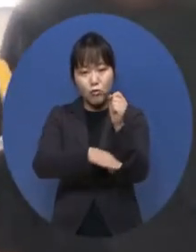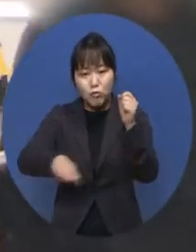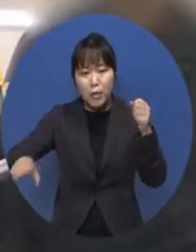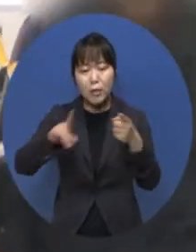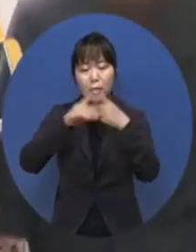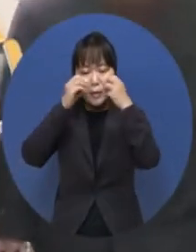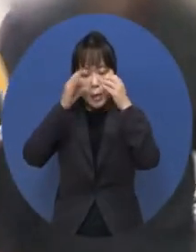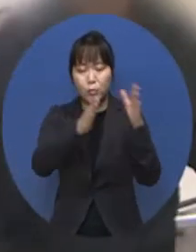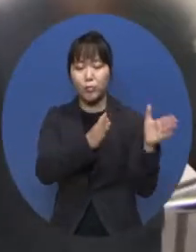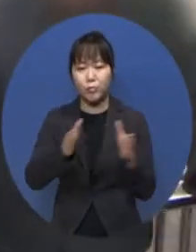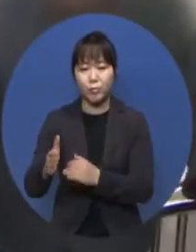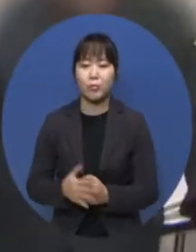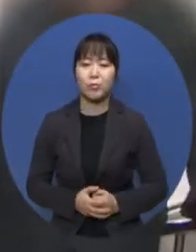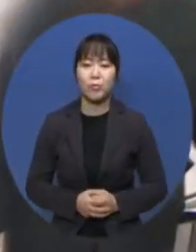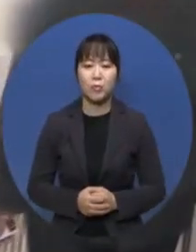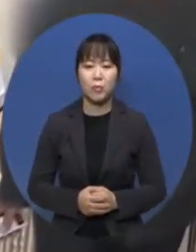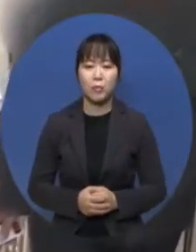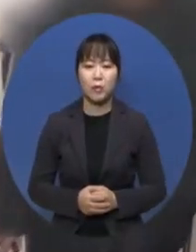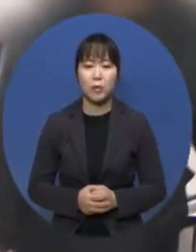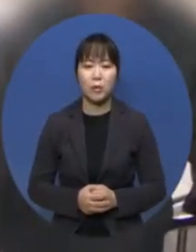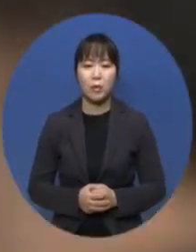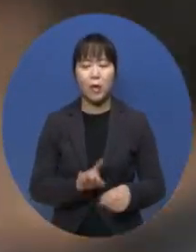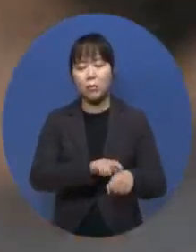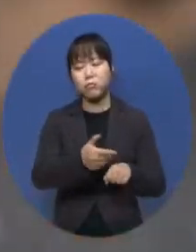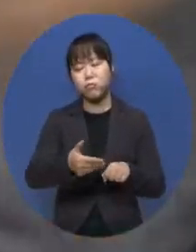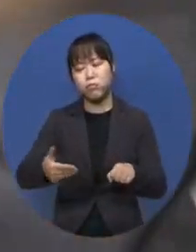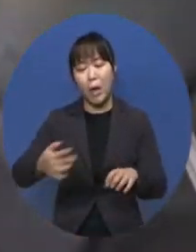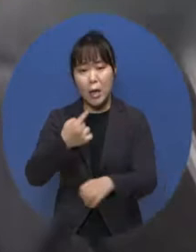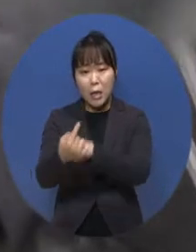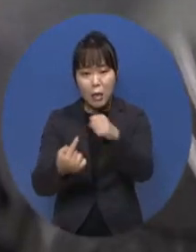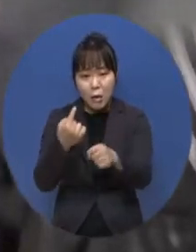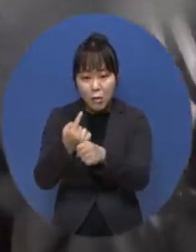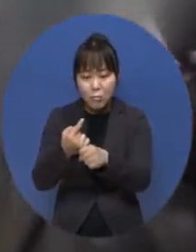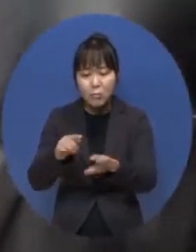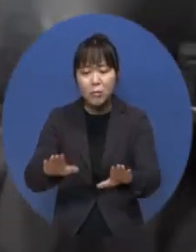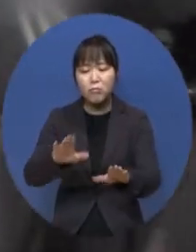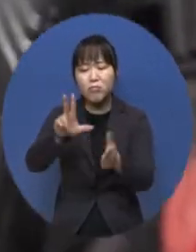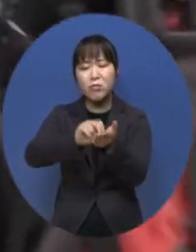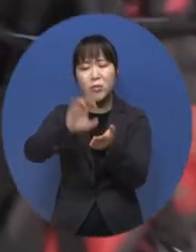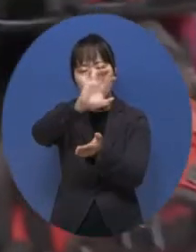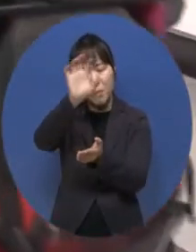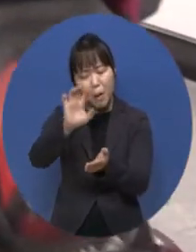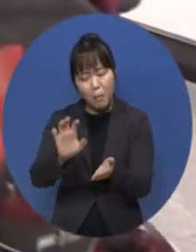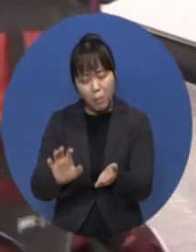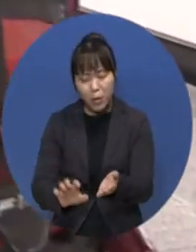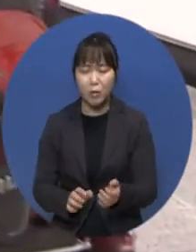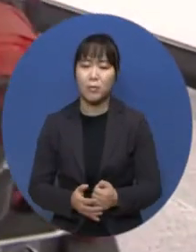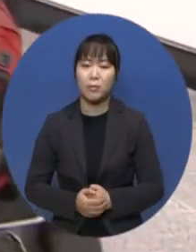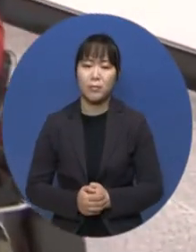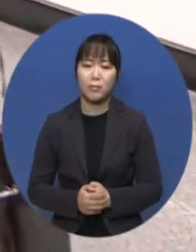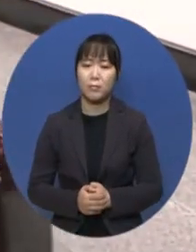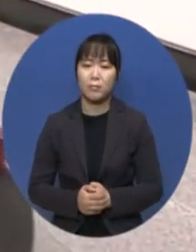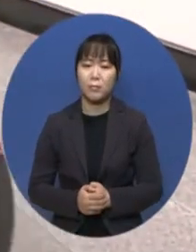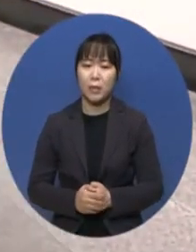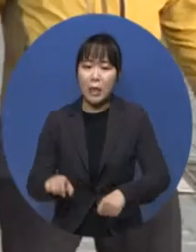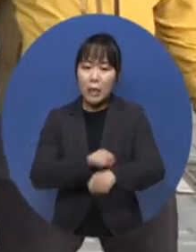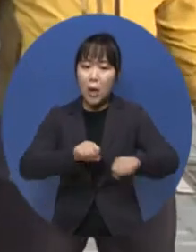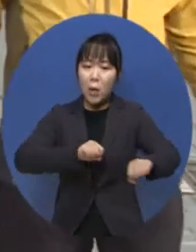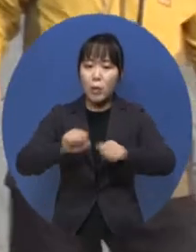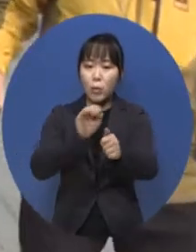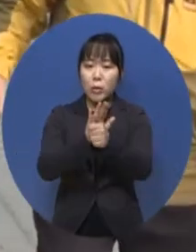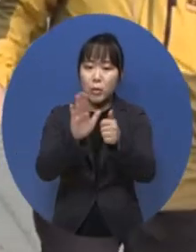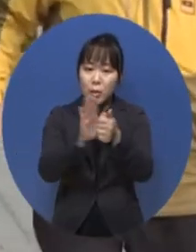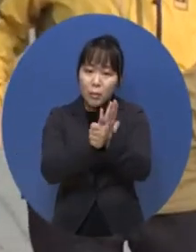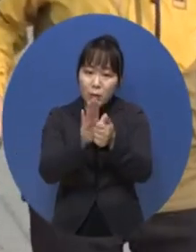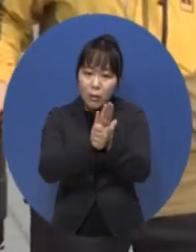마련했습니다. 1년이 지났지만 여전히 문제가 반복되고 있는 실정입니다. 특히 활동지원